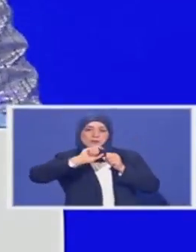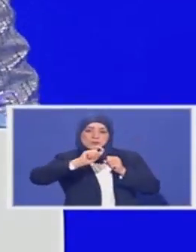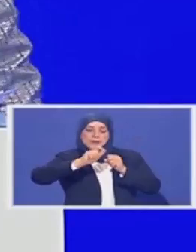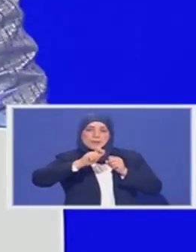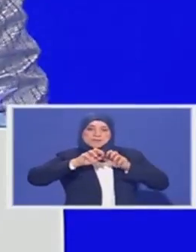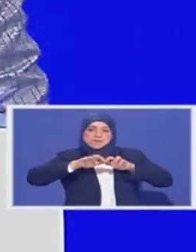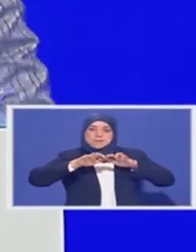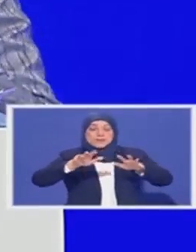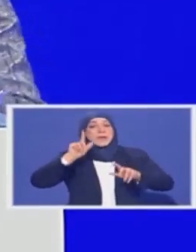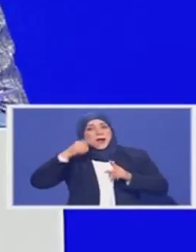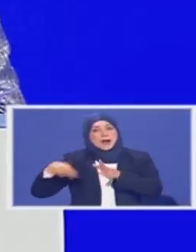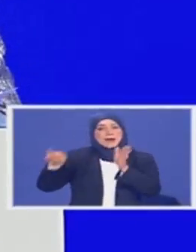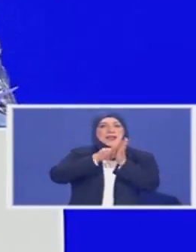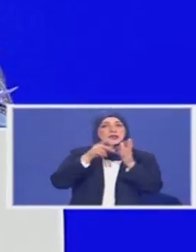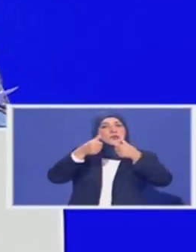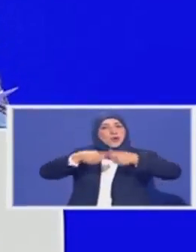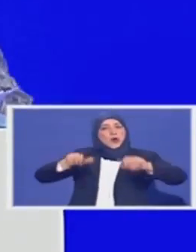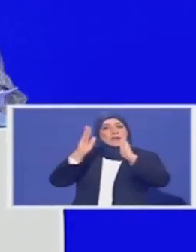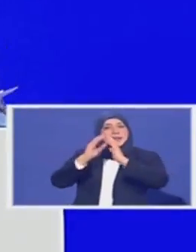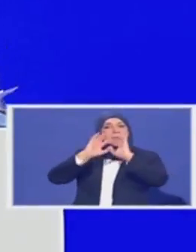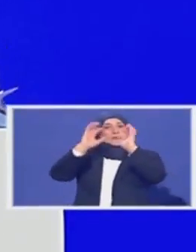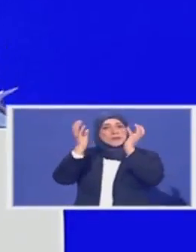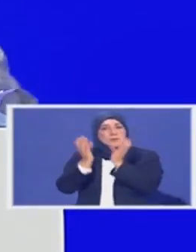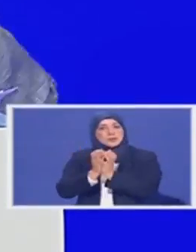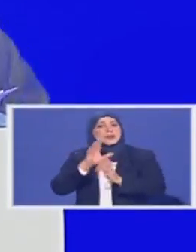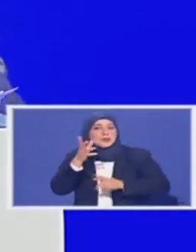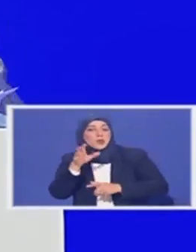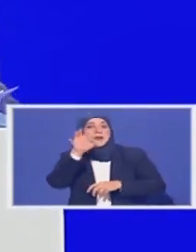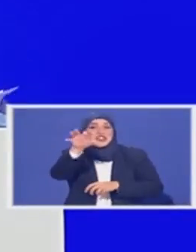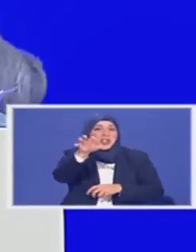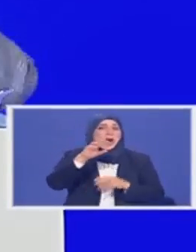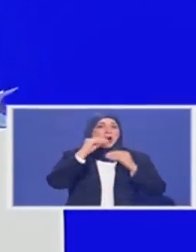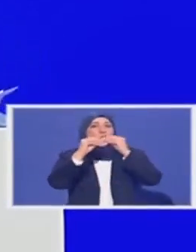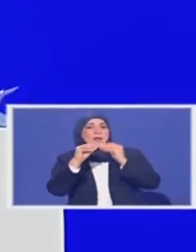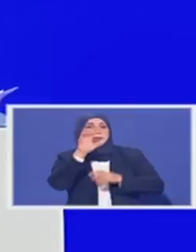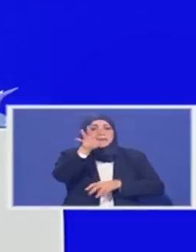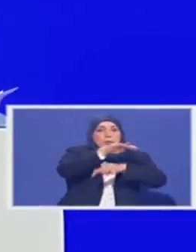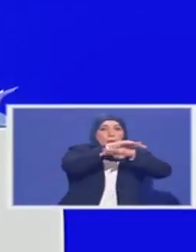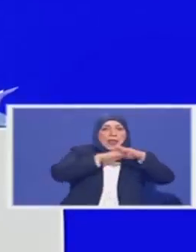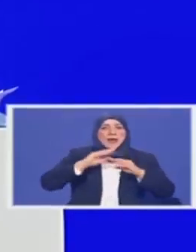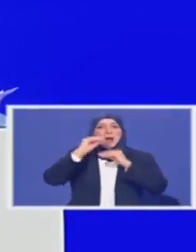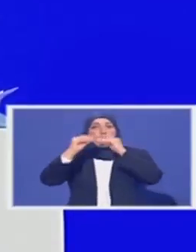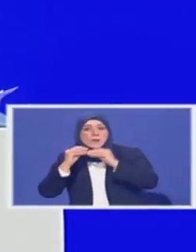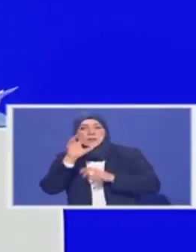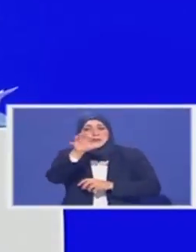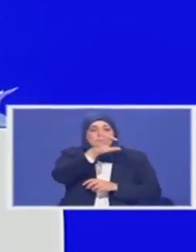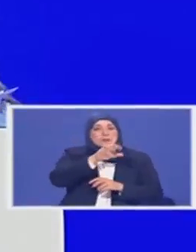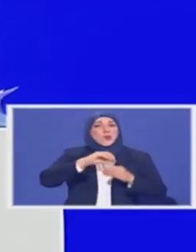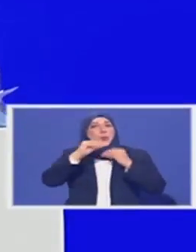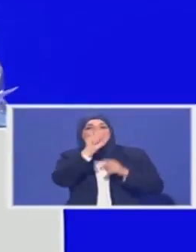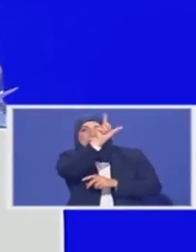الحجر الصحي الشامل، ينجم يكون بالفئات، نجم يكون للجهات أو حتى على المستوى